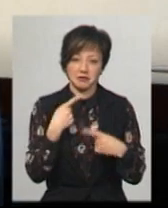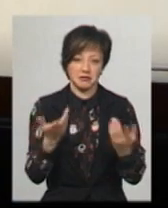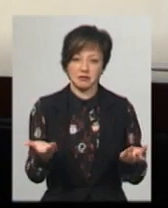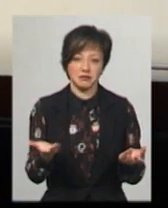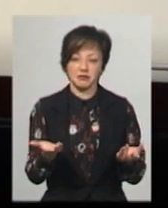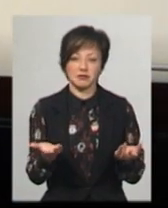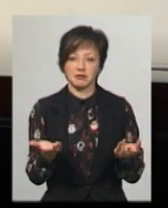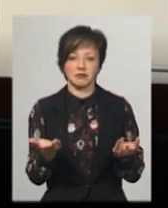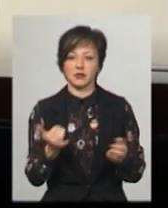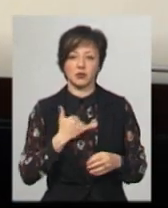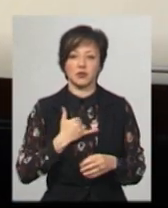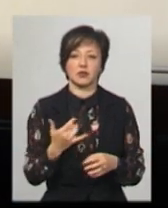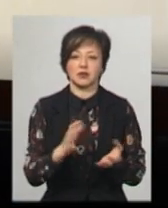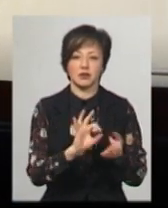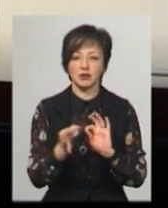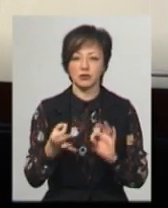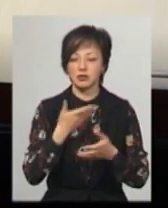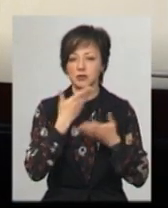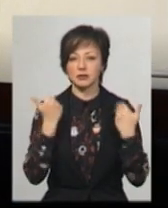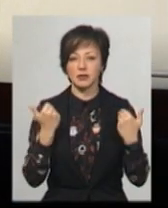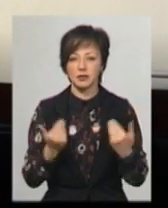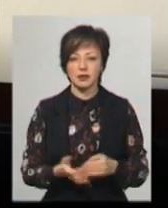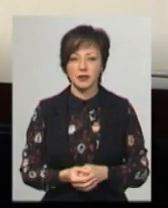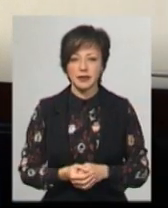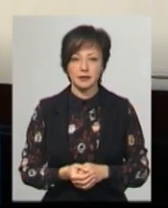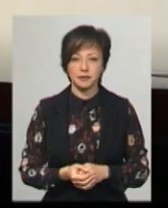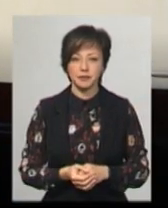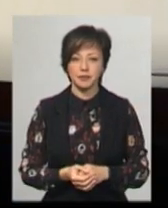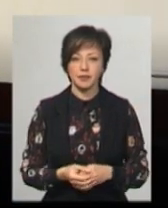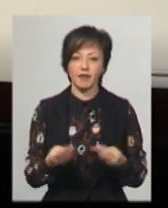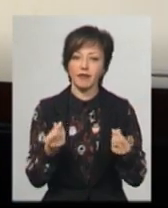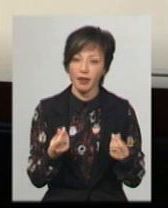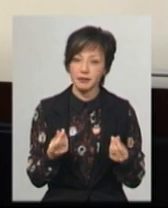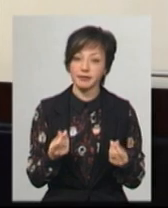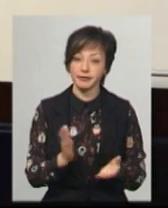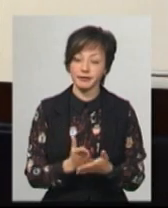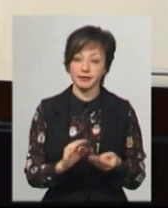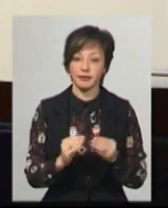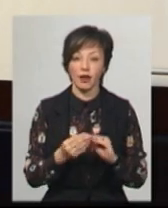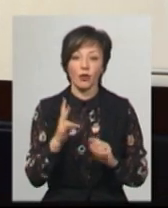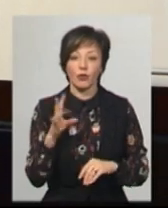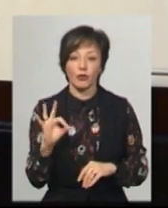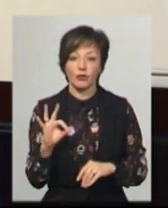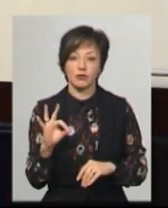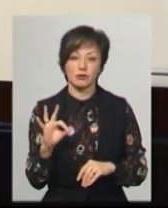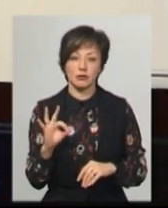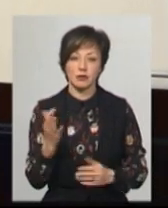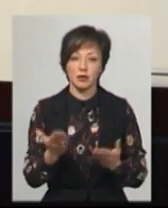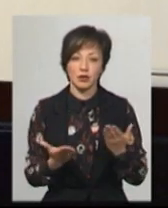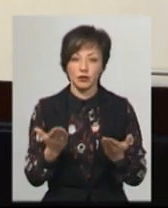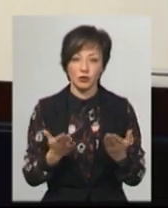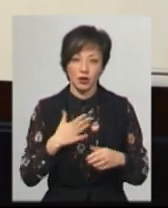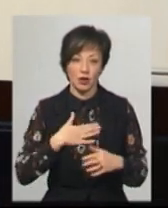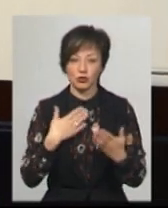нас якісь складнощі в зв'язку з цим виникли, ну, звичайно, крім фінансових. Але якщо брати